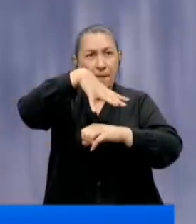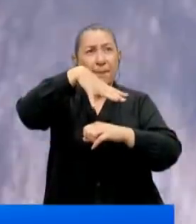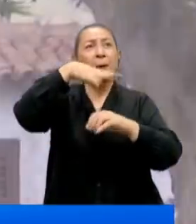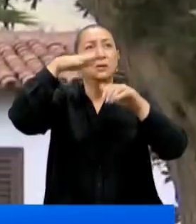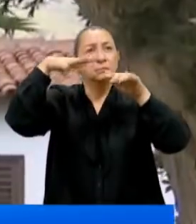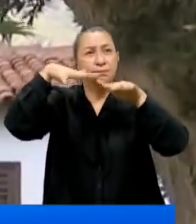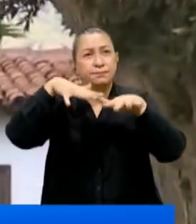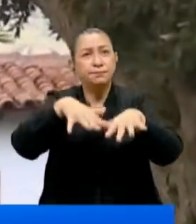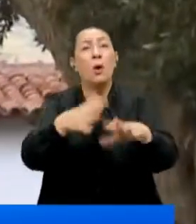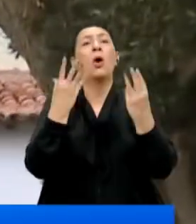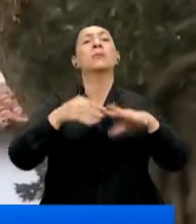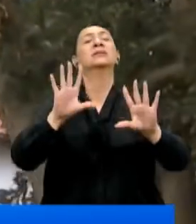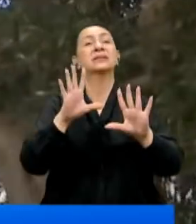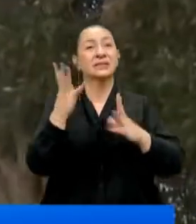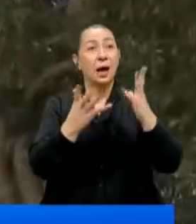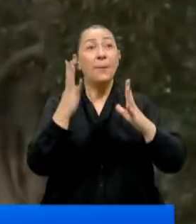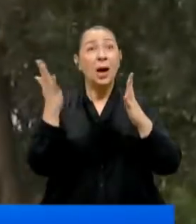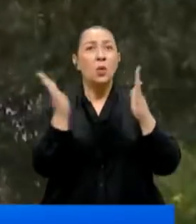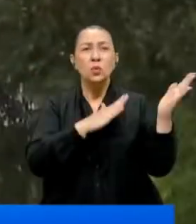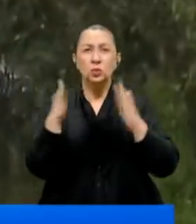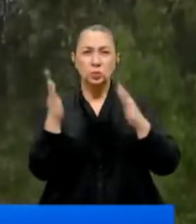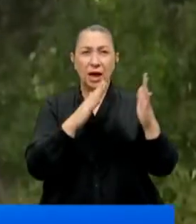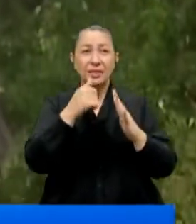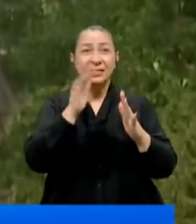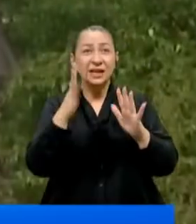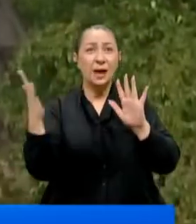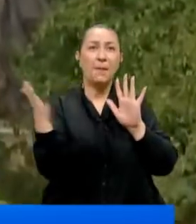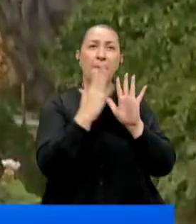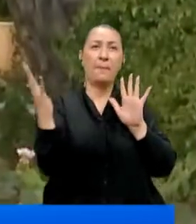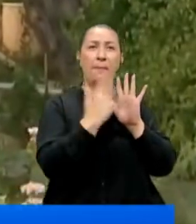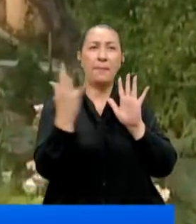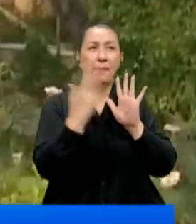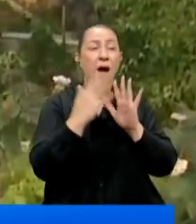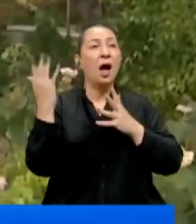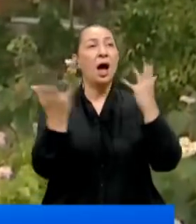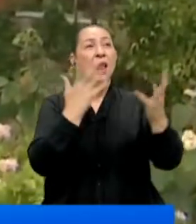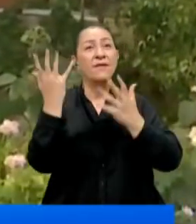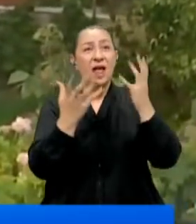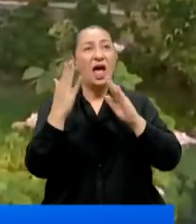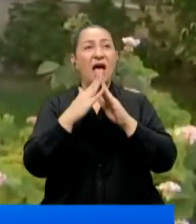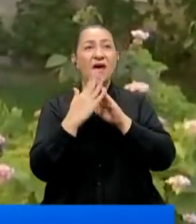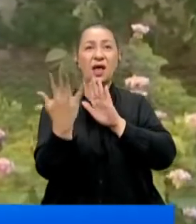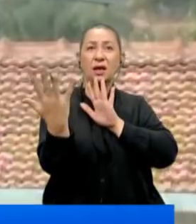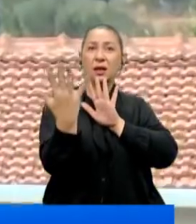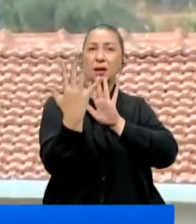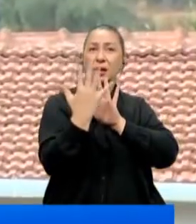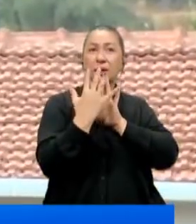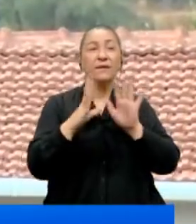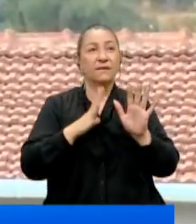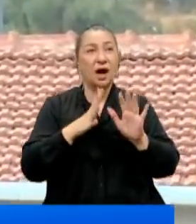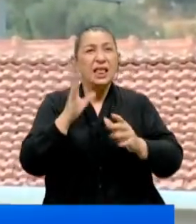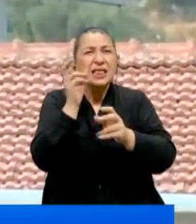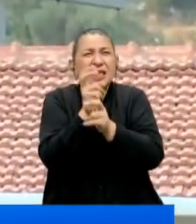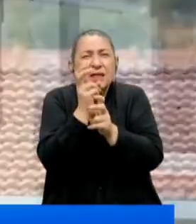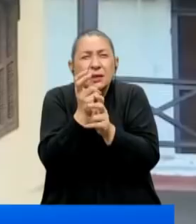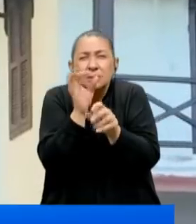doğru ilerlemesin. Ama rüzgar denize doğru estiği için alevler de evlerin üzerine doğru ilerliyor. Tehdit her